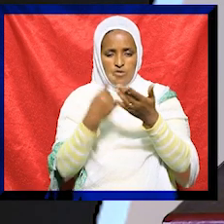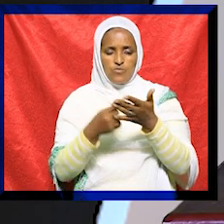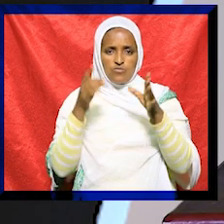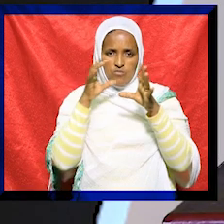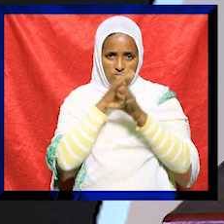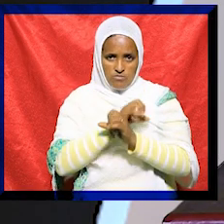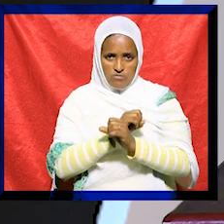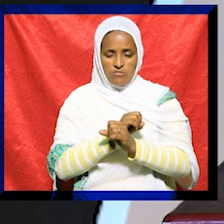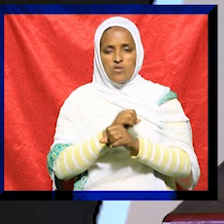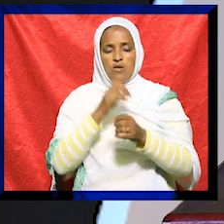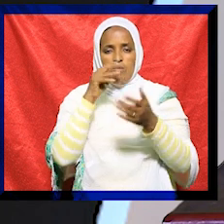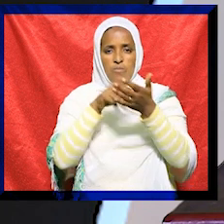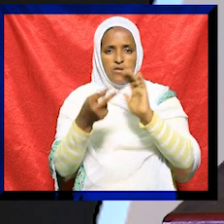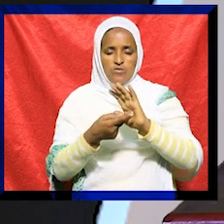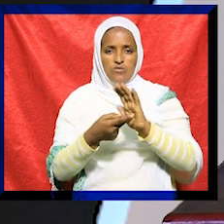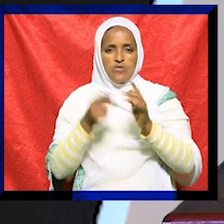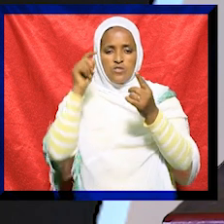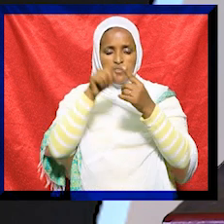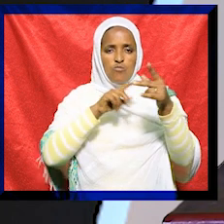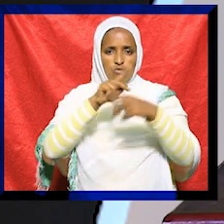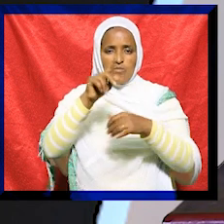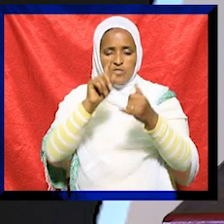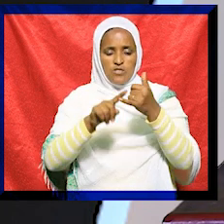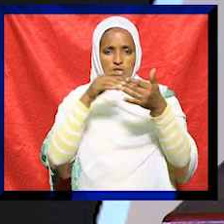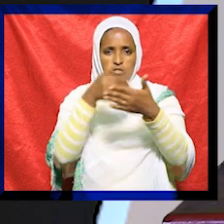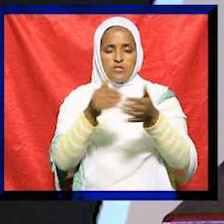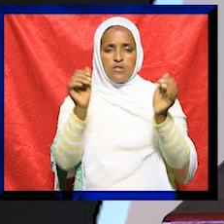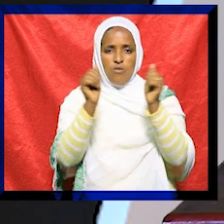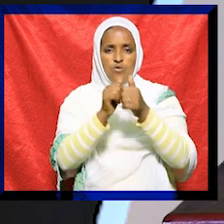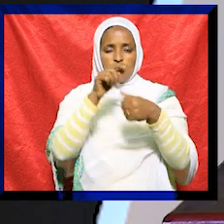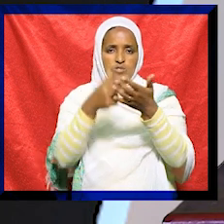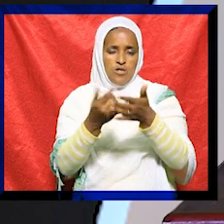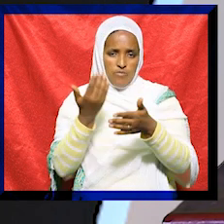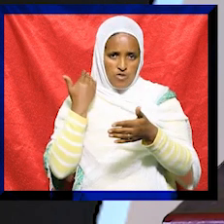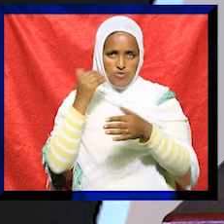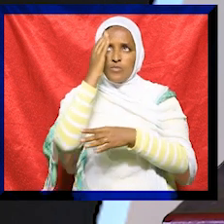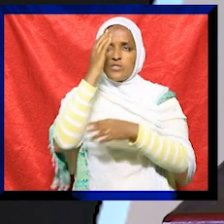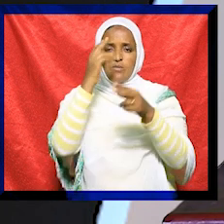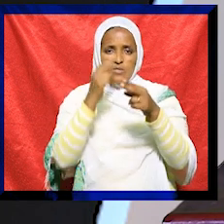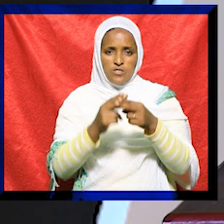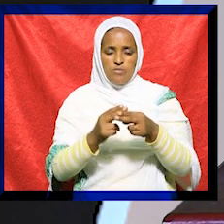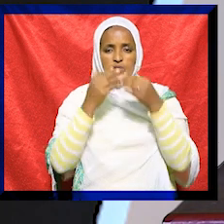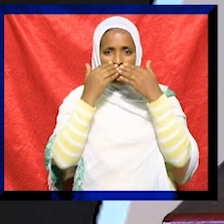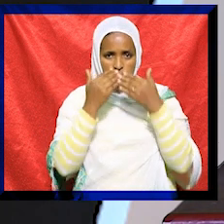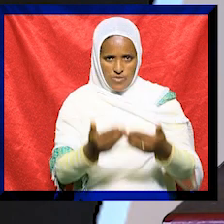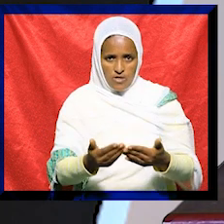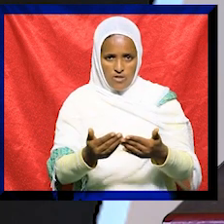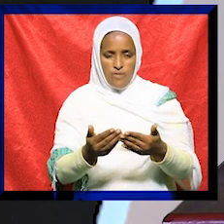ከዛ በፊት ደግሞ እኔ ከወዲሁ እሰናበታችኋለሁ ማለት ነው። እስከ መራ ግብሩ ፍጻሜ ድረስ አብራችሁን ስለነበራችሁ በእግዚአብሔር